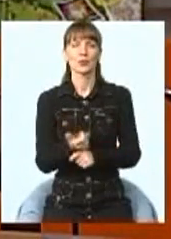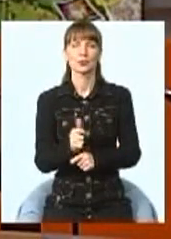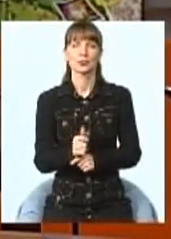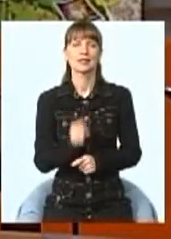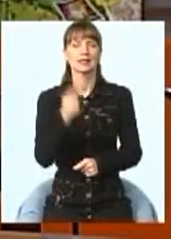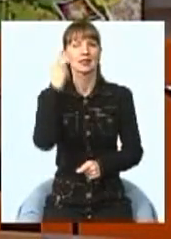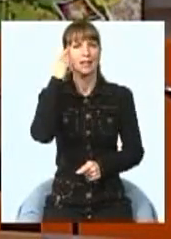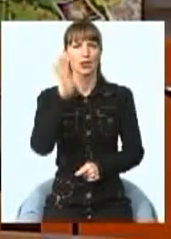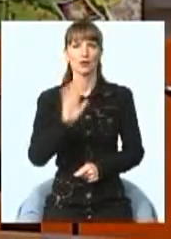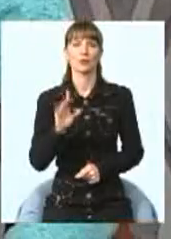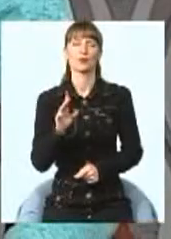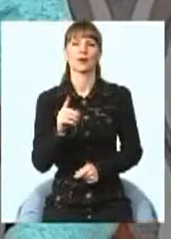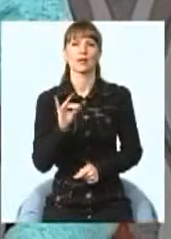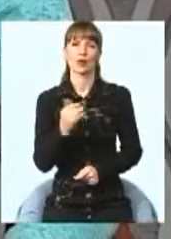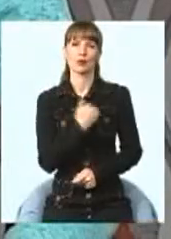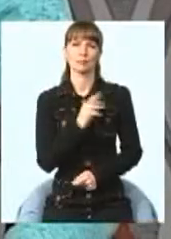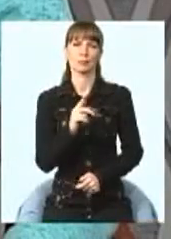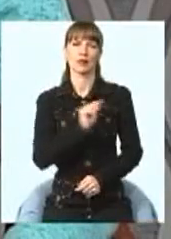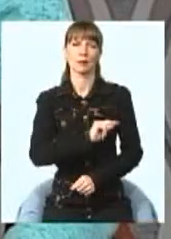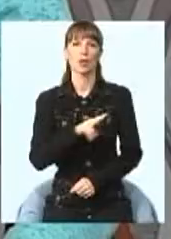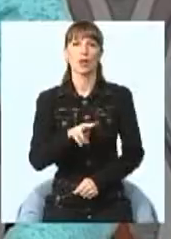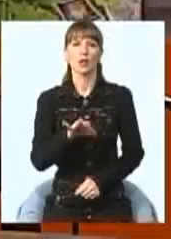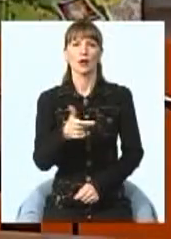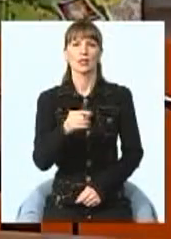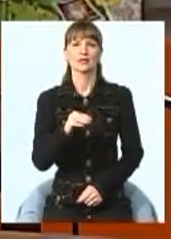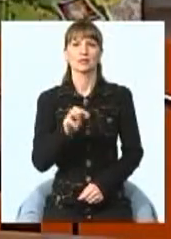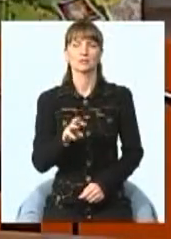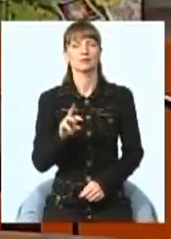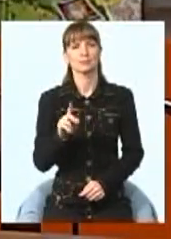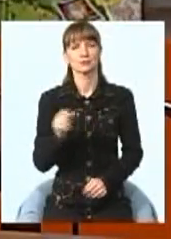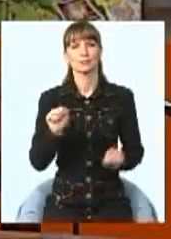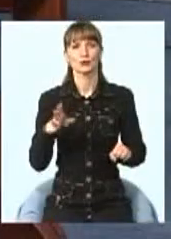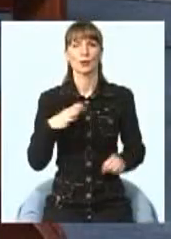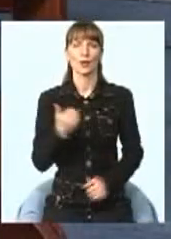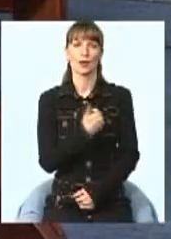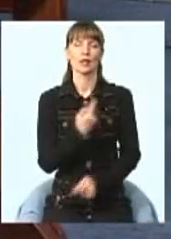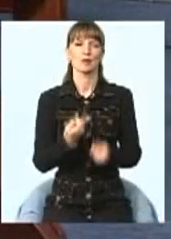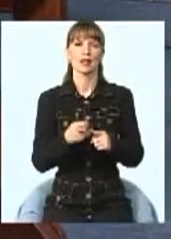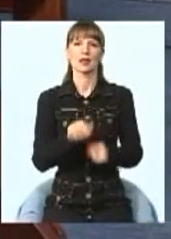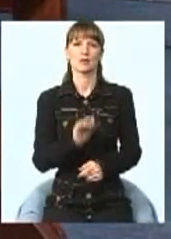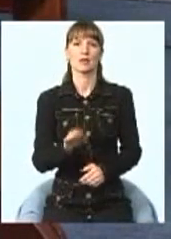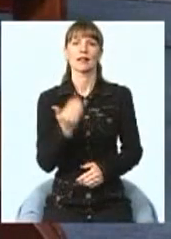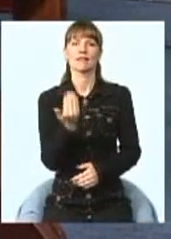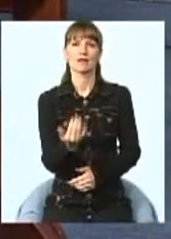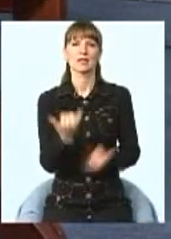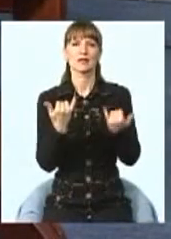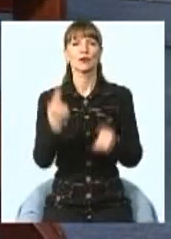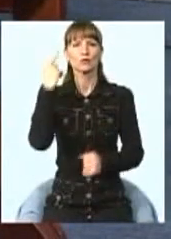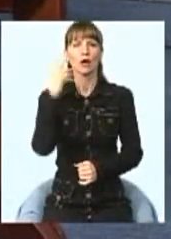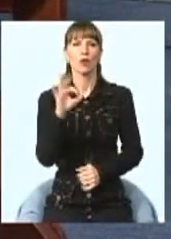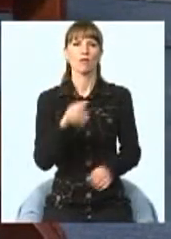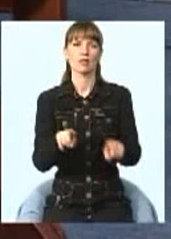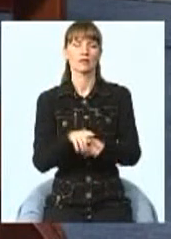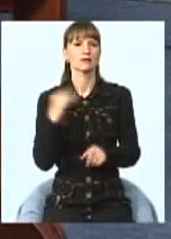Не замислювалася? Не хотіла б ти працювати логістом? Може, і хотіла. Тож, малята, ви на сьогодні дізналися про таку